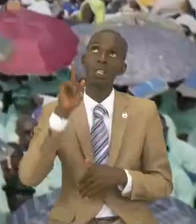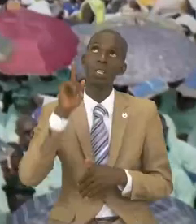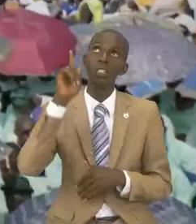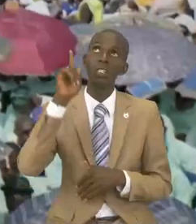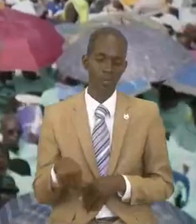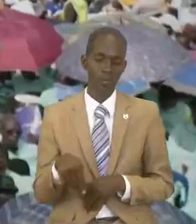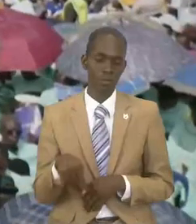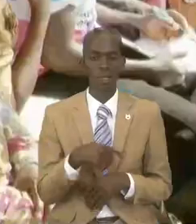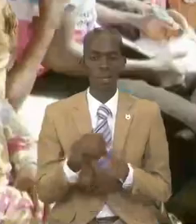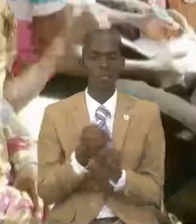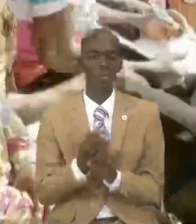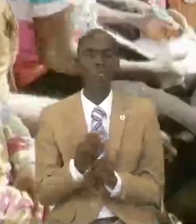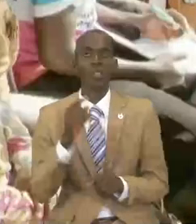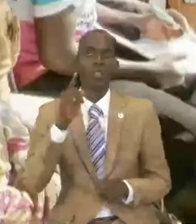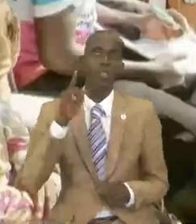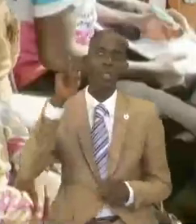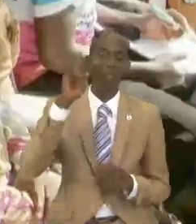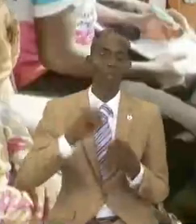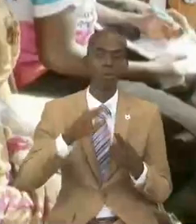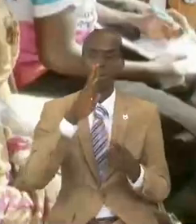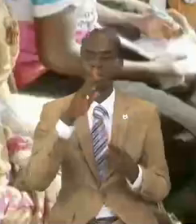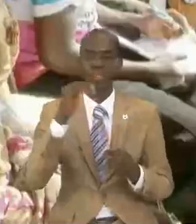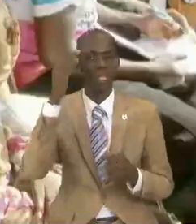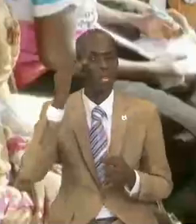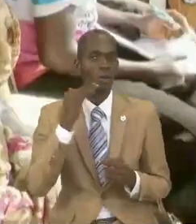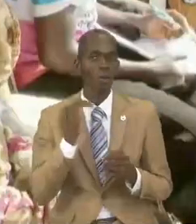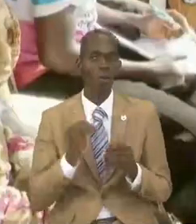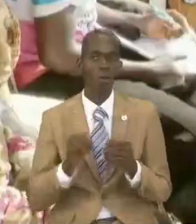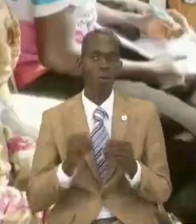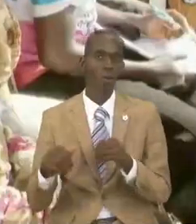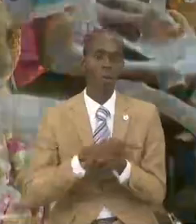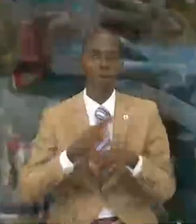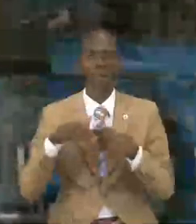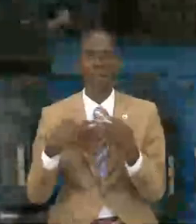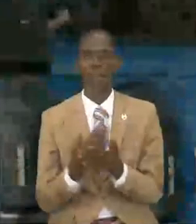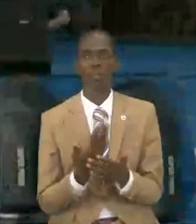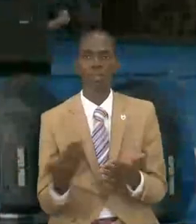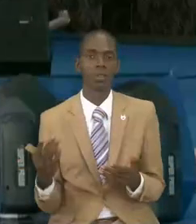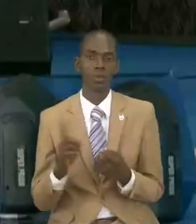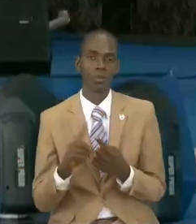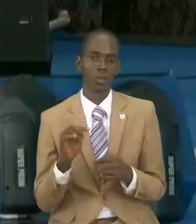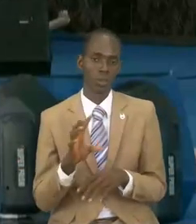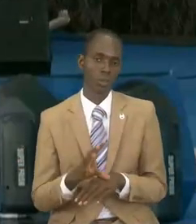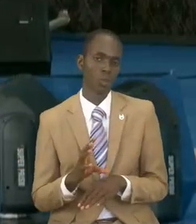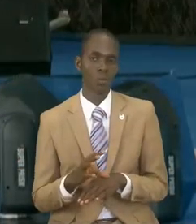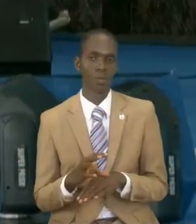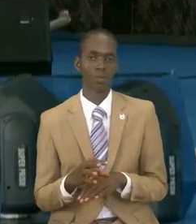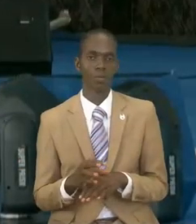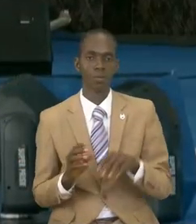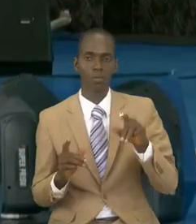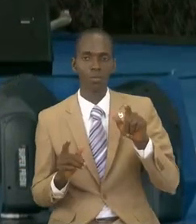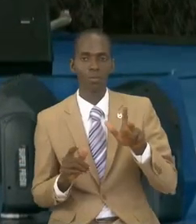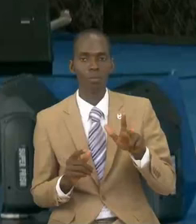l'a donné pour chef suprême à l'Église. Verset 22. Qui